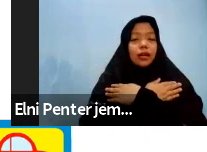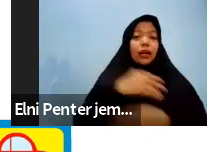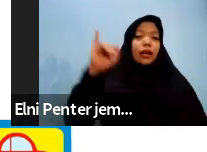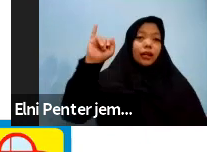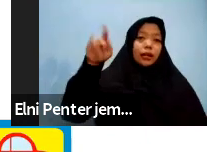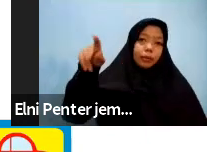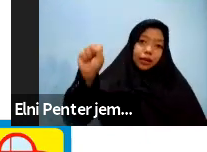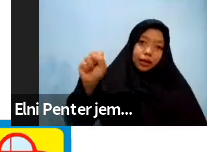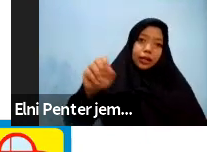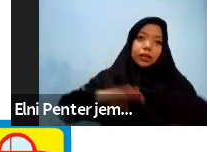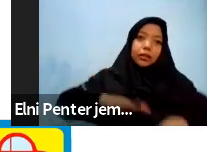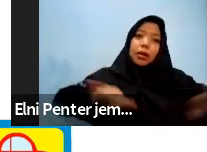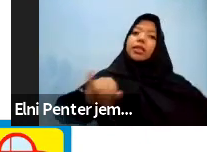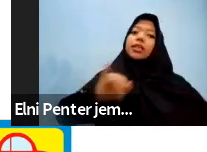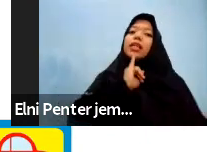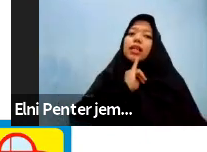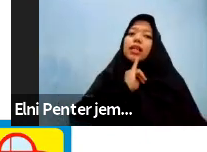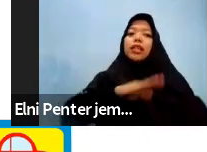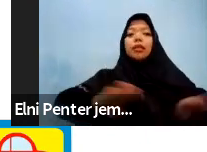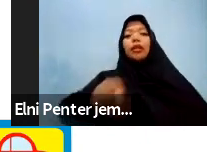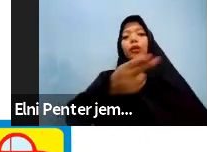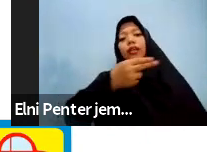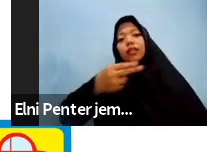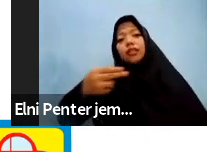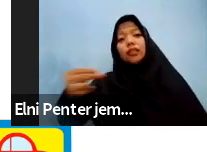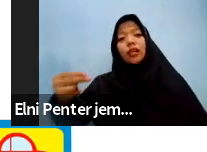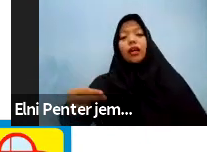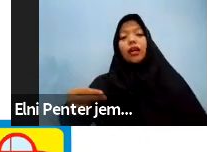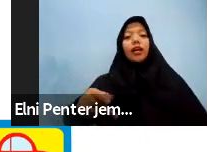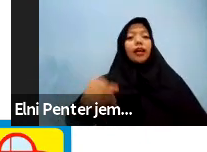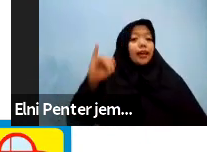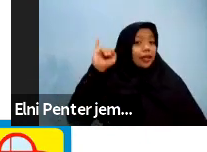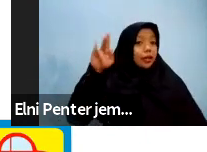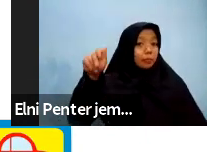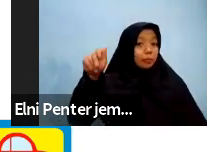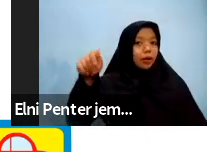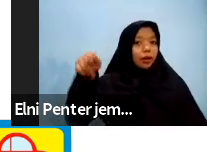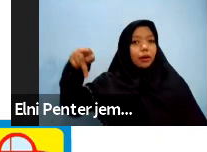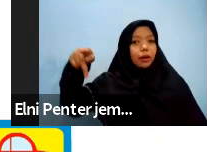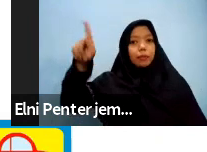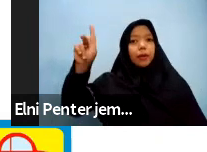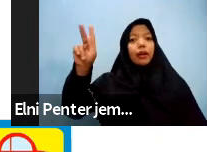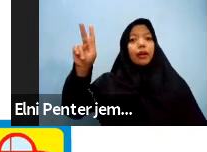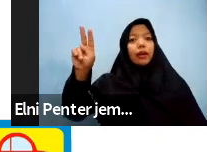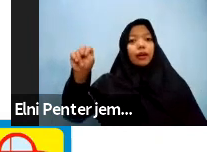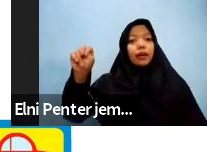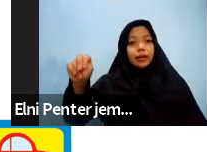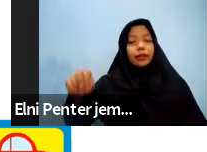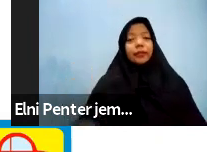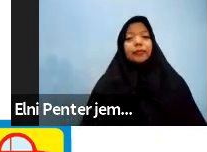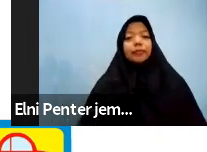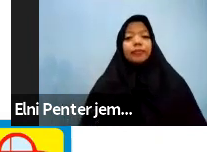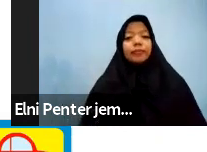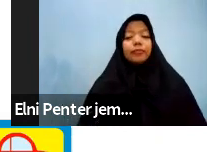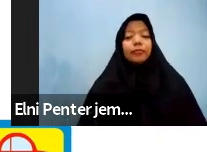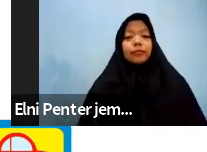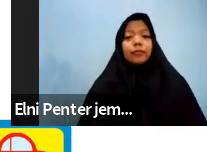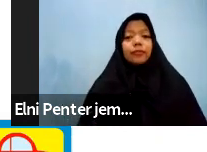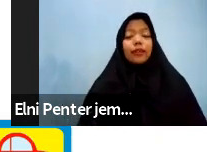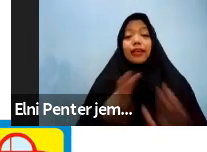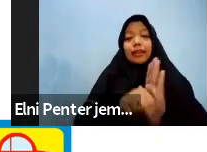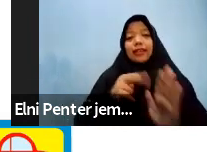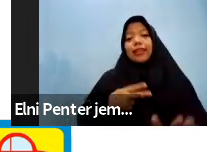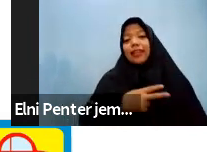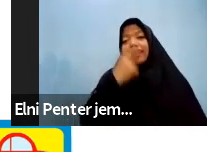Inggris bahasa Inggris ya Ada ilmu pengetahuan alam PKN agama Islam nanti kita lihat